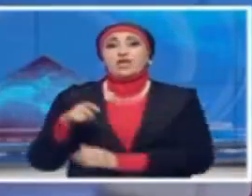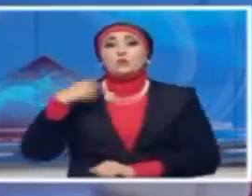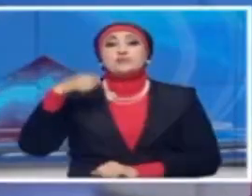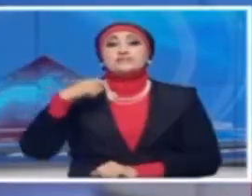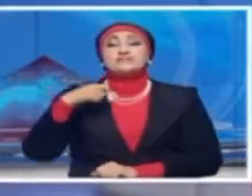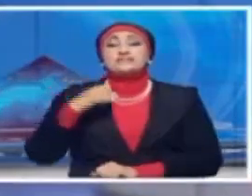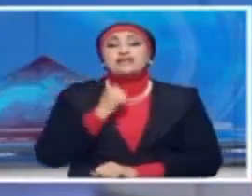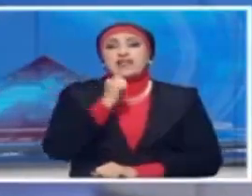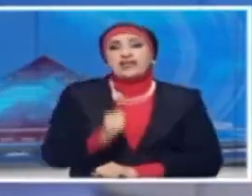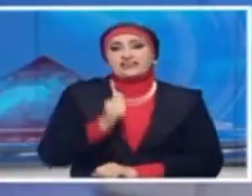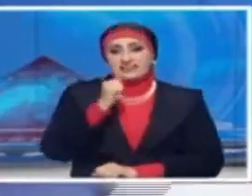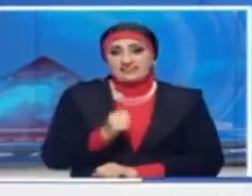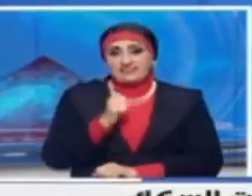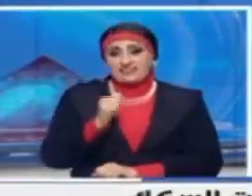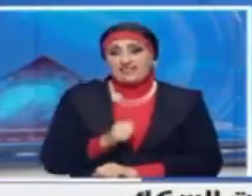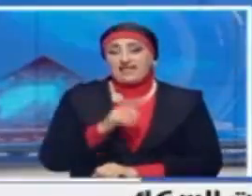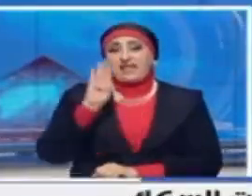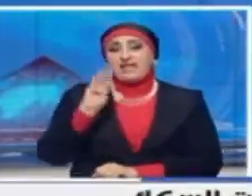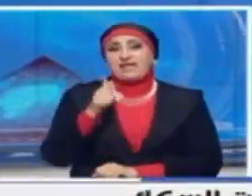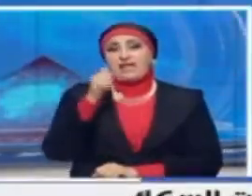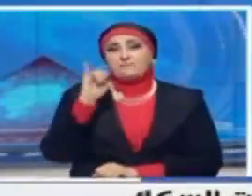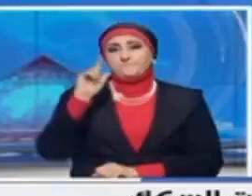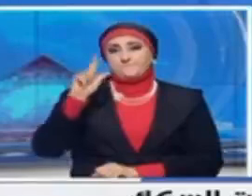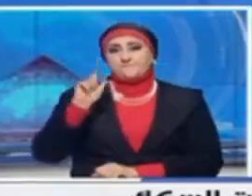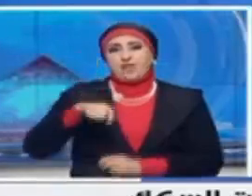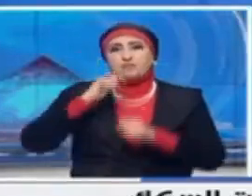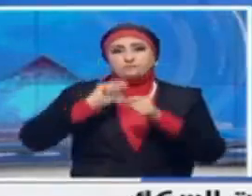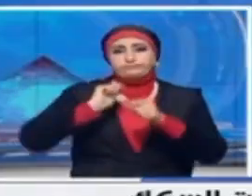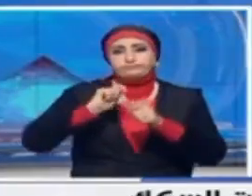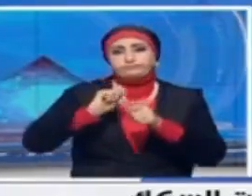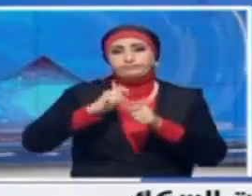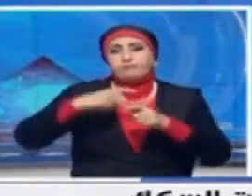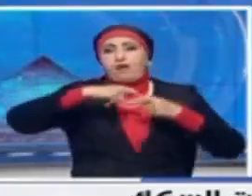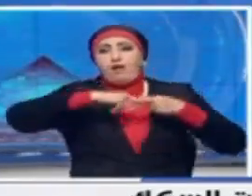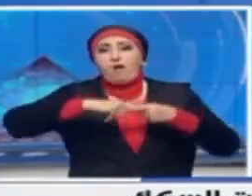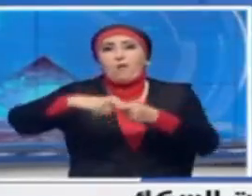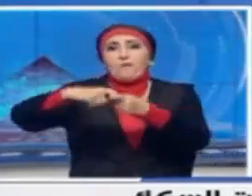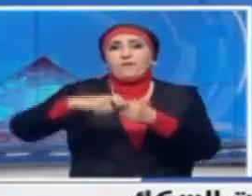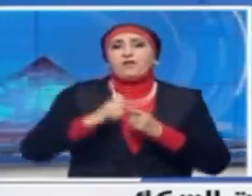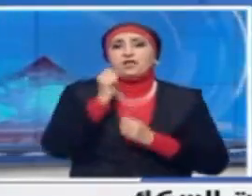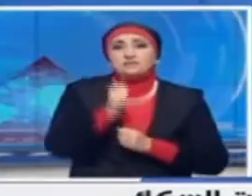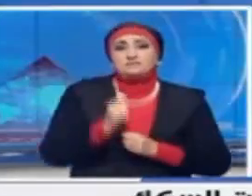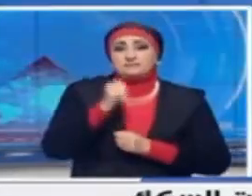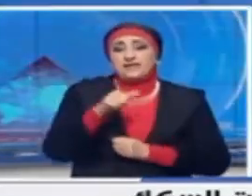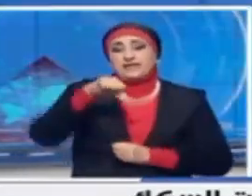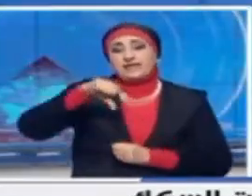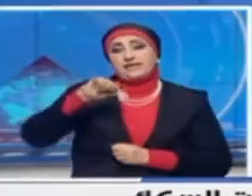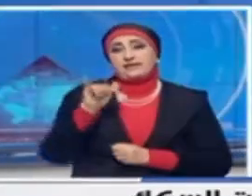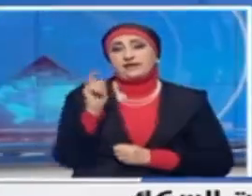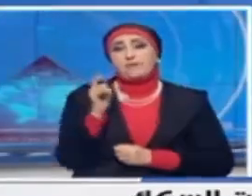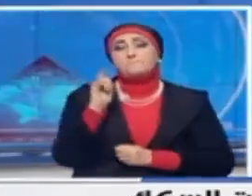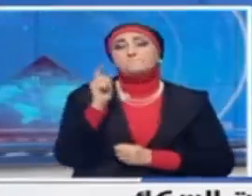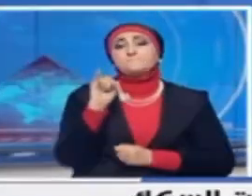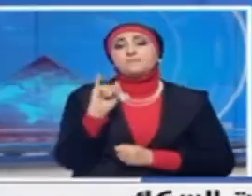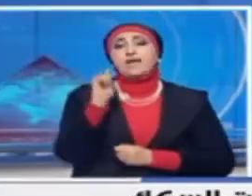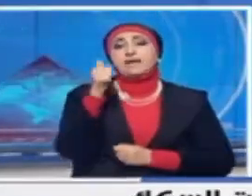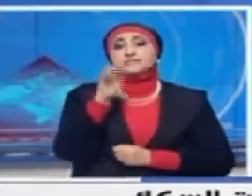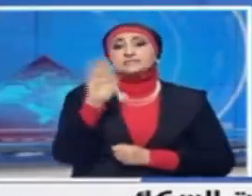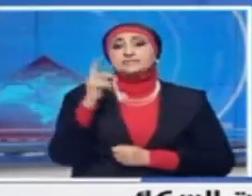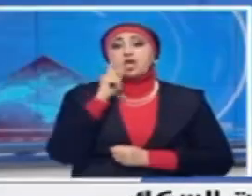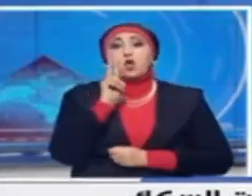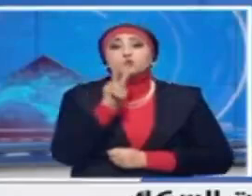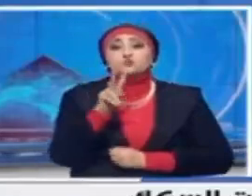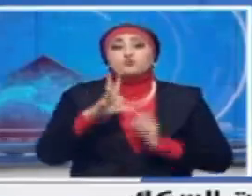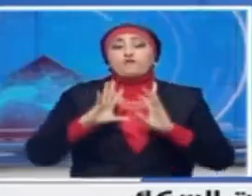تفقد وزير النقل المهندس كامل الوزير ورش عمرات وصيانة جرارات السكك الحديدية إيرماس. شملت جولة وزير النقل